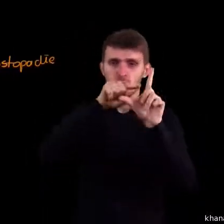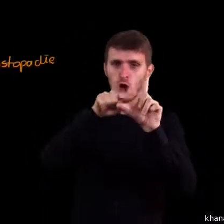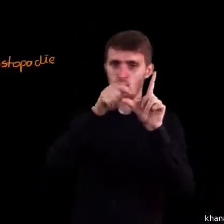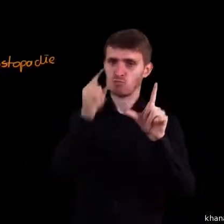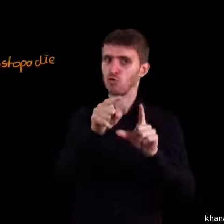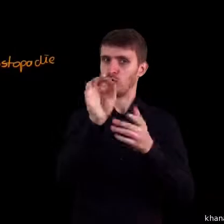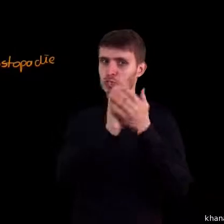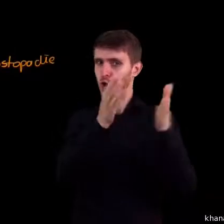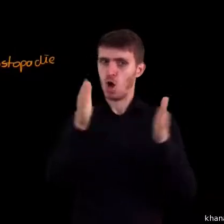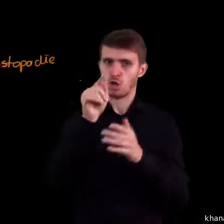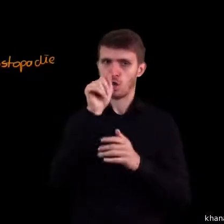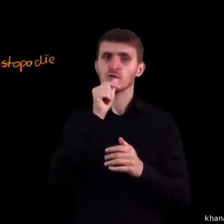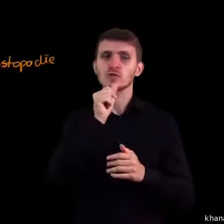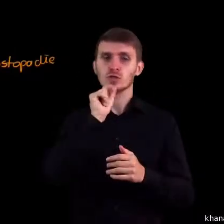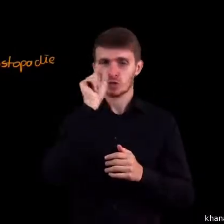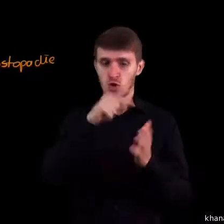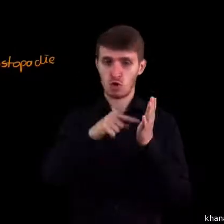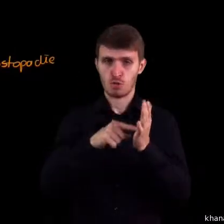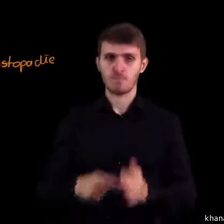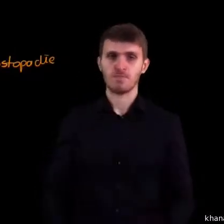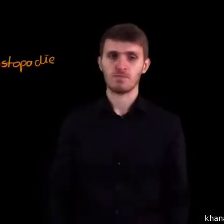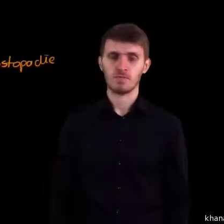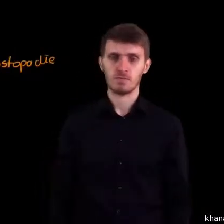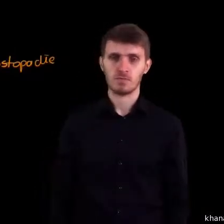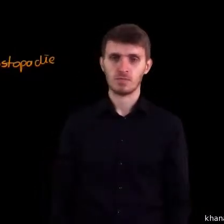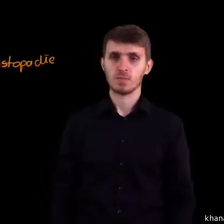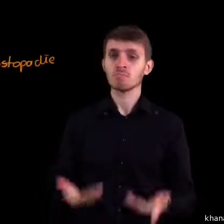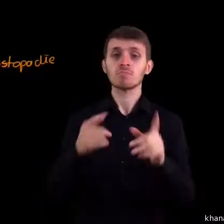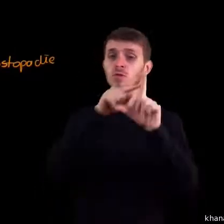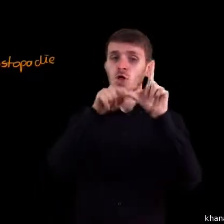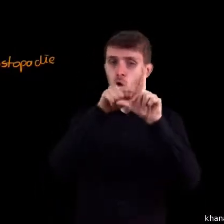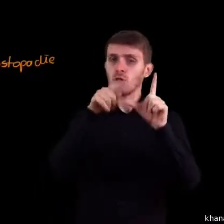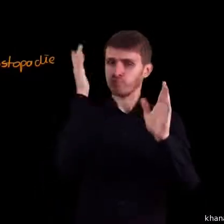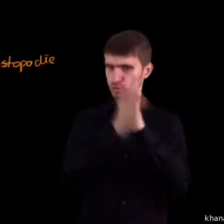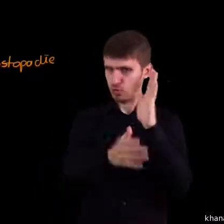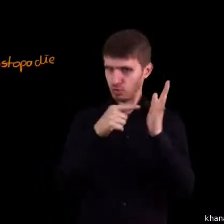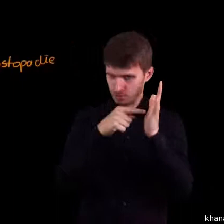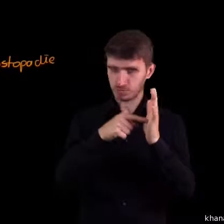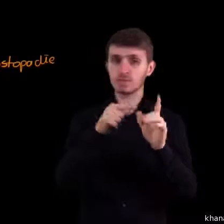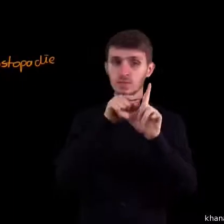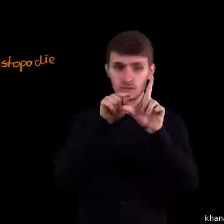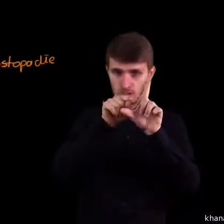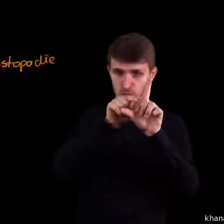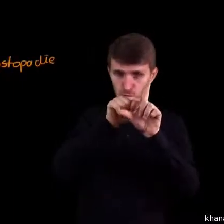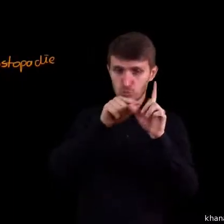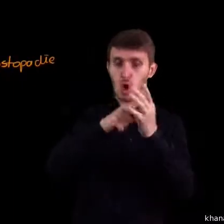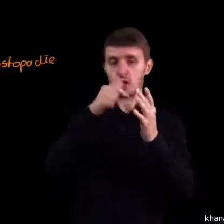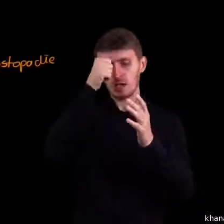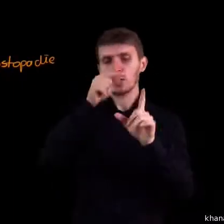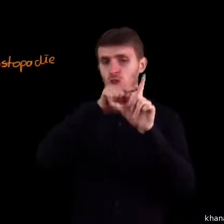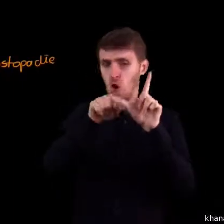rysunek i na oznaczenia kątów. Popatrz, mamy zaznaczone kąty proste. Takim łukiem i kropeczką oznaczamy kąty proste.